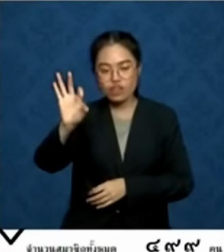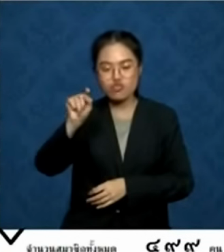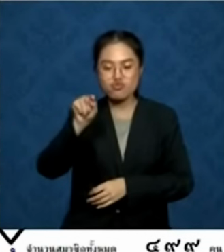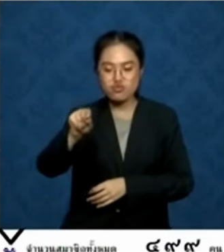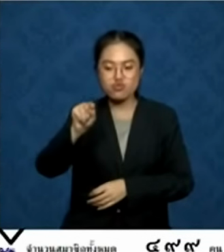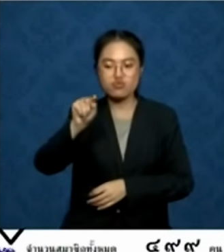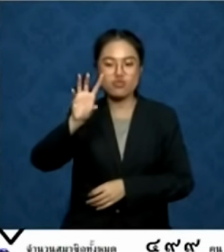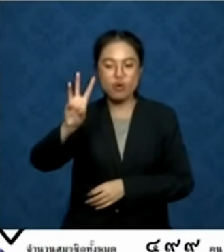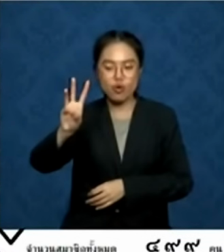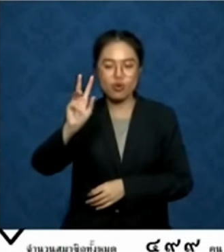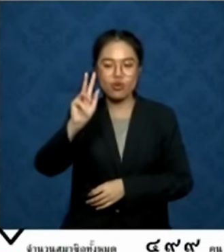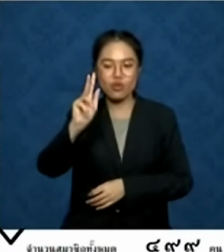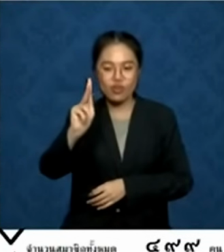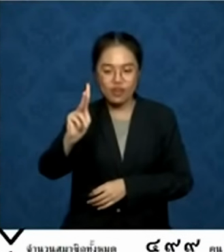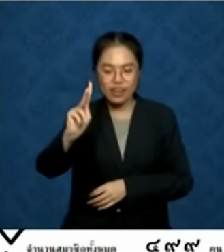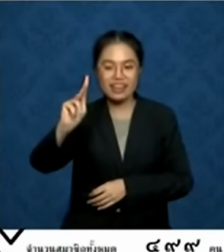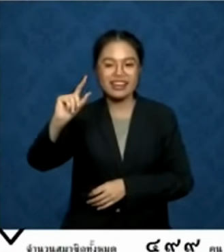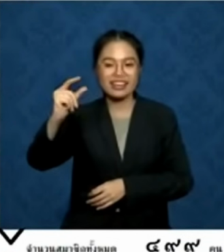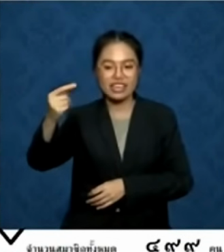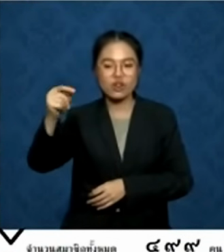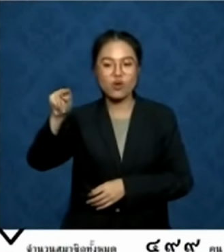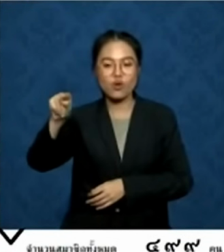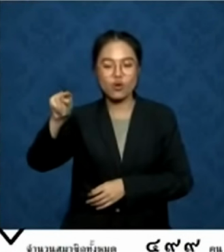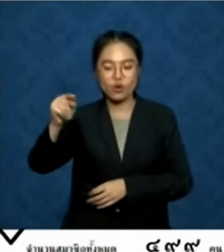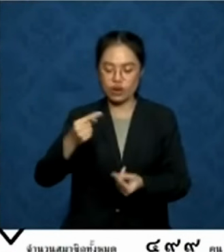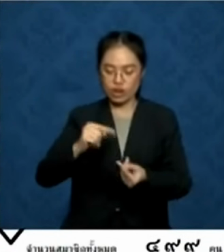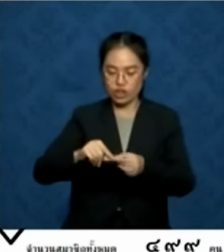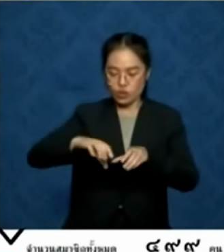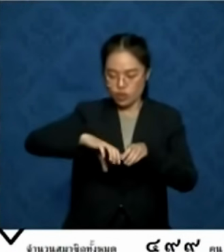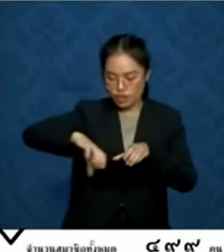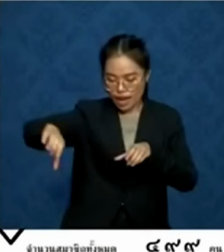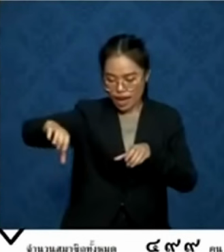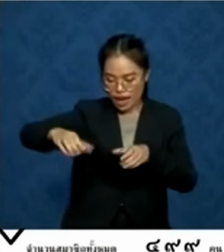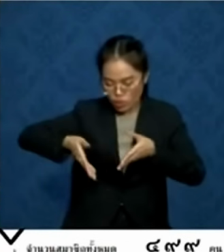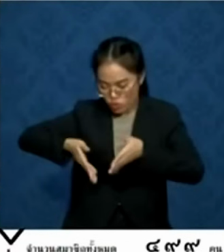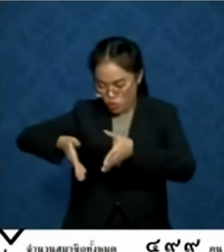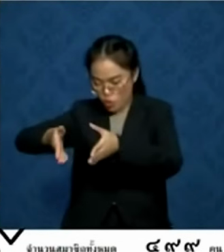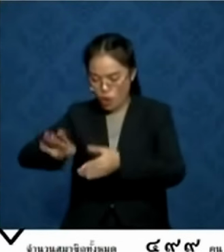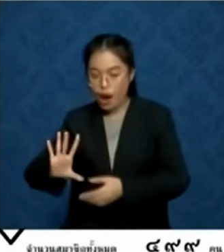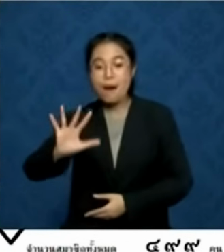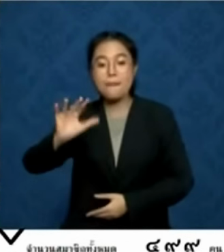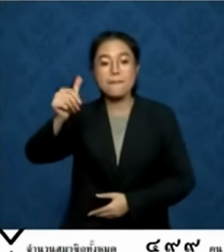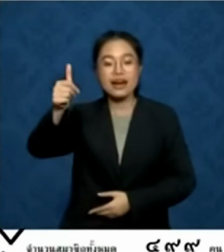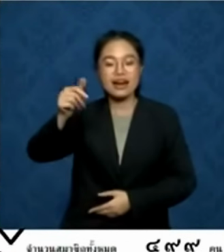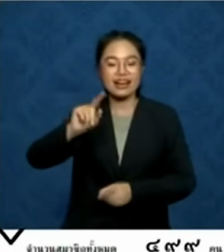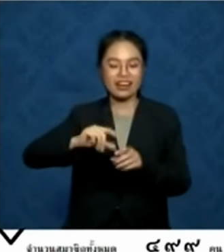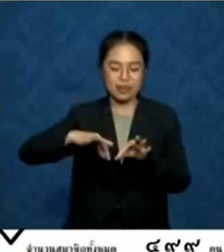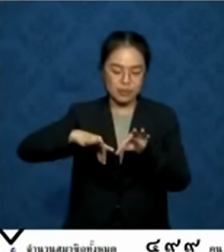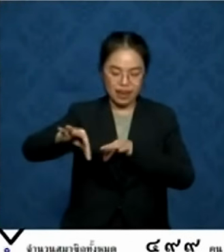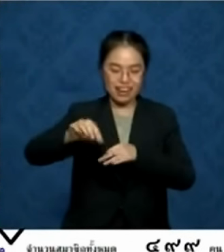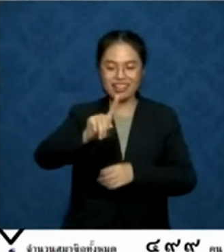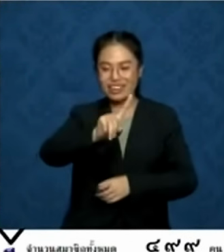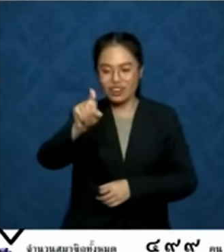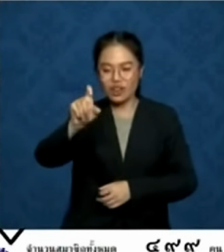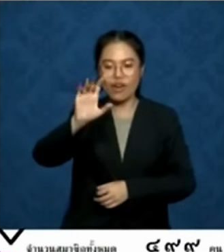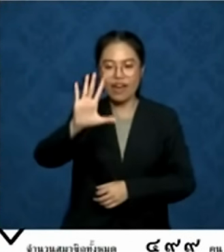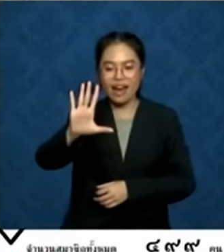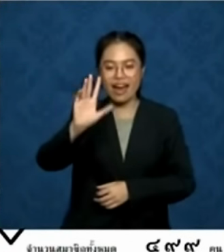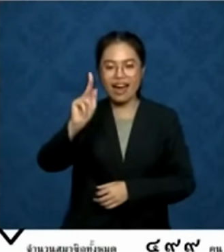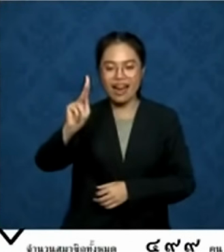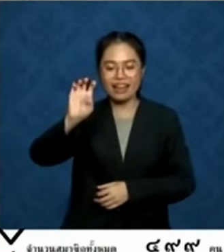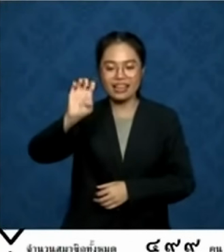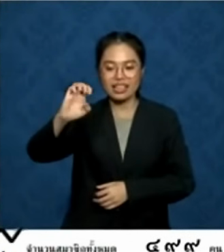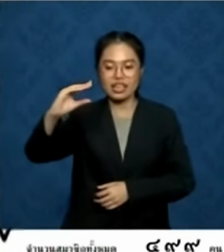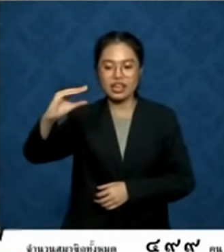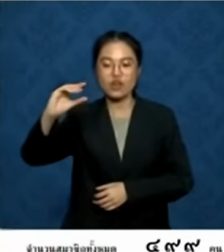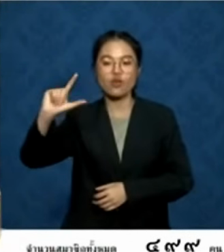2,900.6 กิโลเมตรและทางหลวงพิเศษระหว่างเมืองระยะทางไม่น้อยกว่า105กิโลเมตรทางรางพัฒน